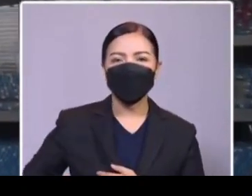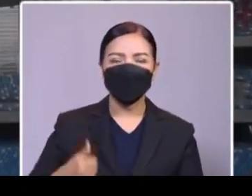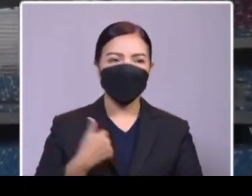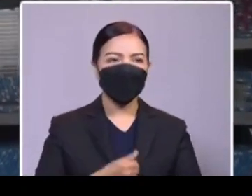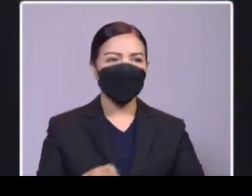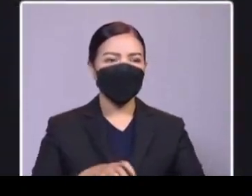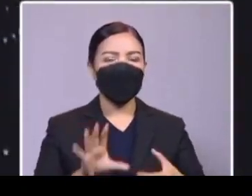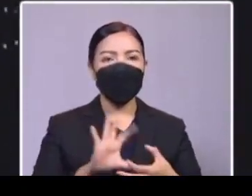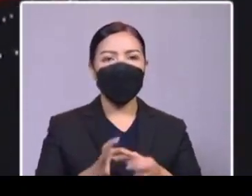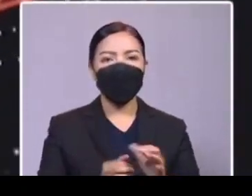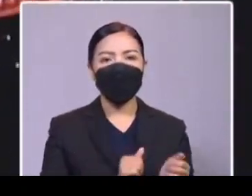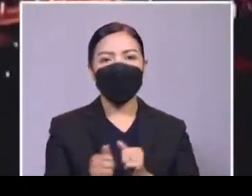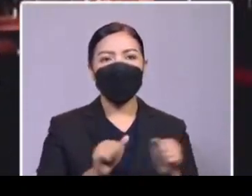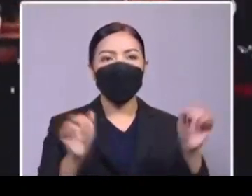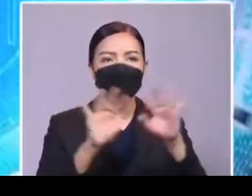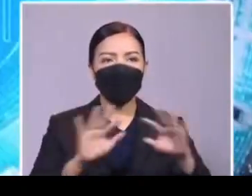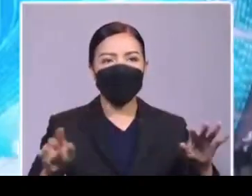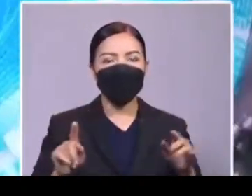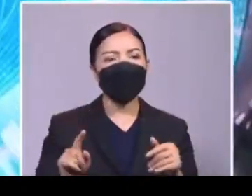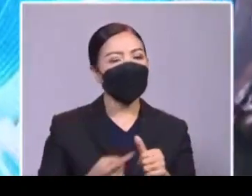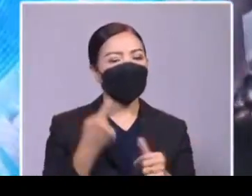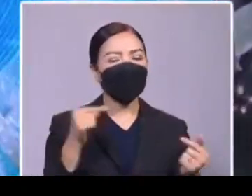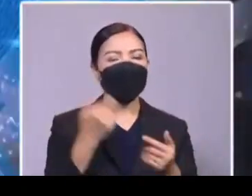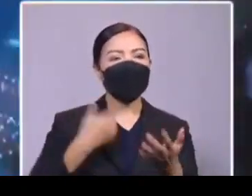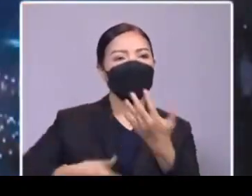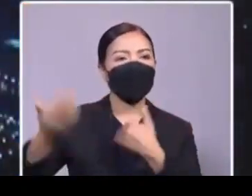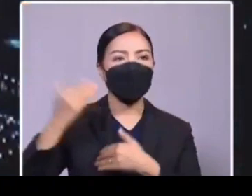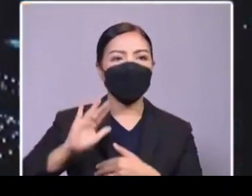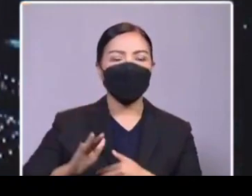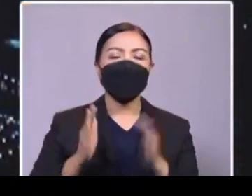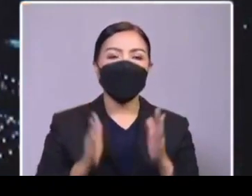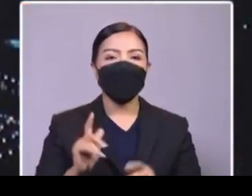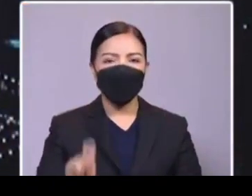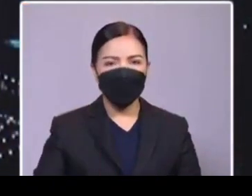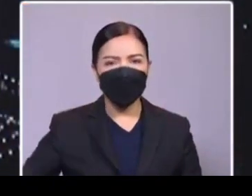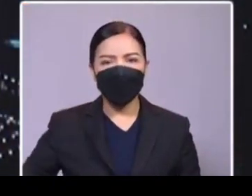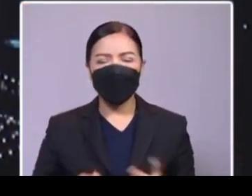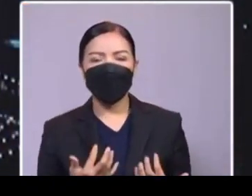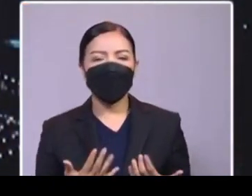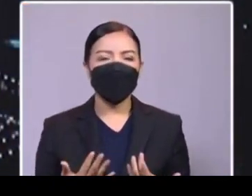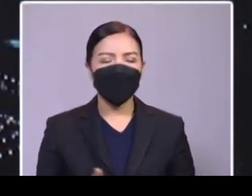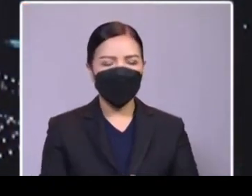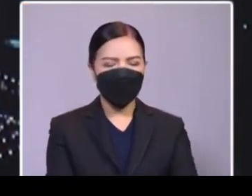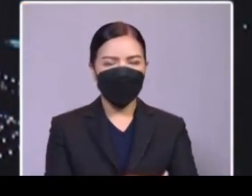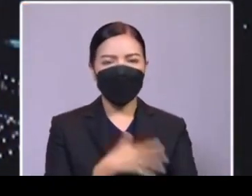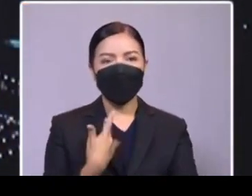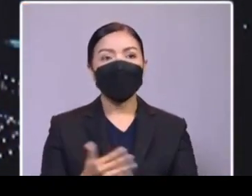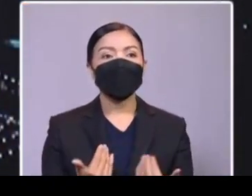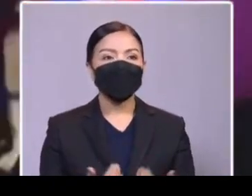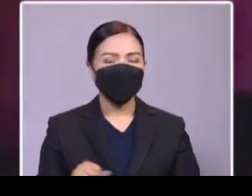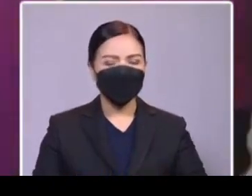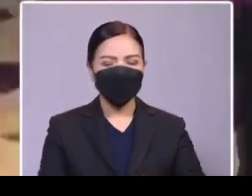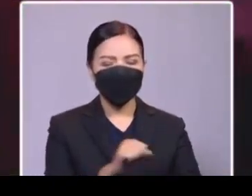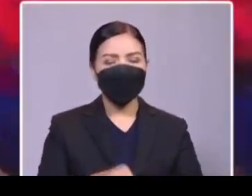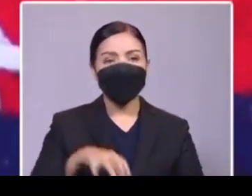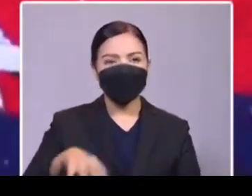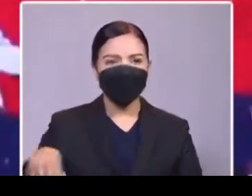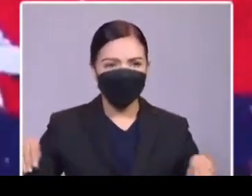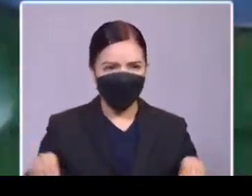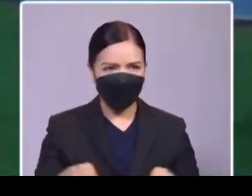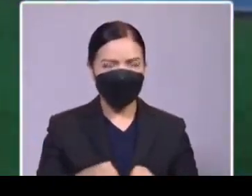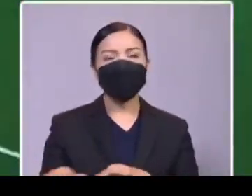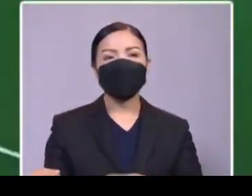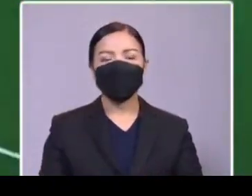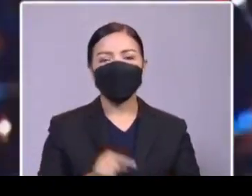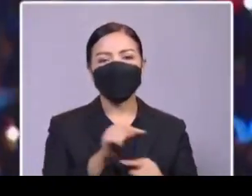จ้าภาพจัดการแข่งขันกีฬาซีเกมครั้งแรกในประวัติศาสตร์คนกัมพูชาเฝ้ารอเวลานี้มายาวนานและตอนนี้สนามแห่งนี้ใกล้ที่จะพ